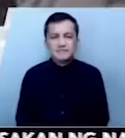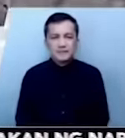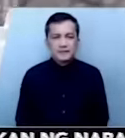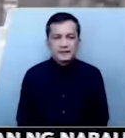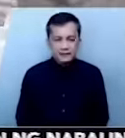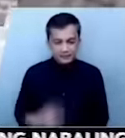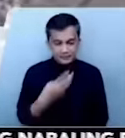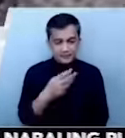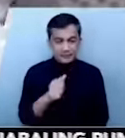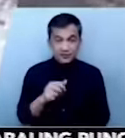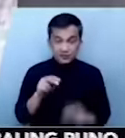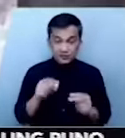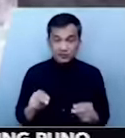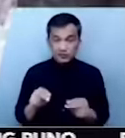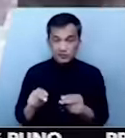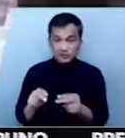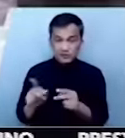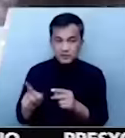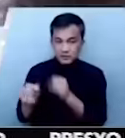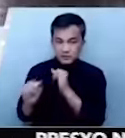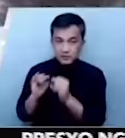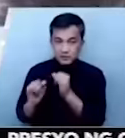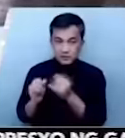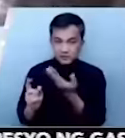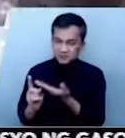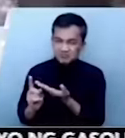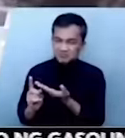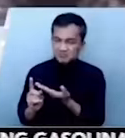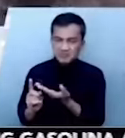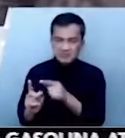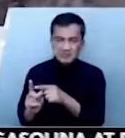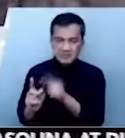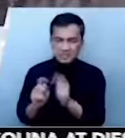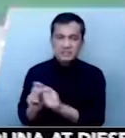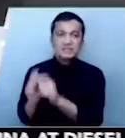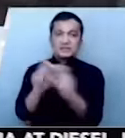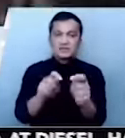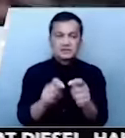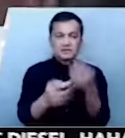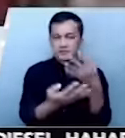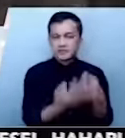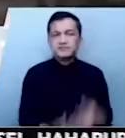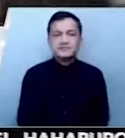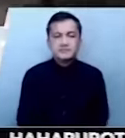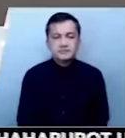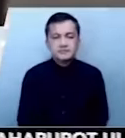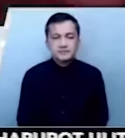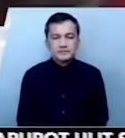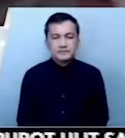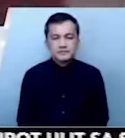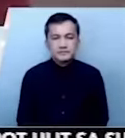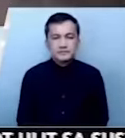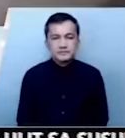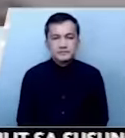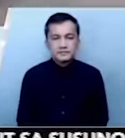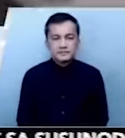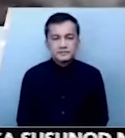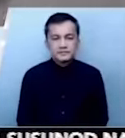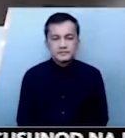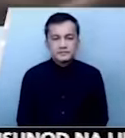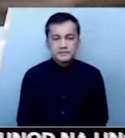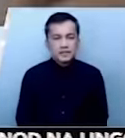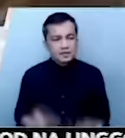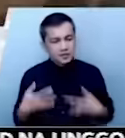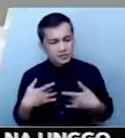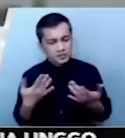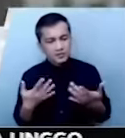Integrated News na makuna na payag ang suspect pero nailipat na siya ng kulungan. Ano, Jim? Kumusta, my